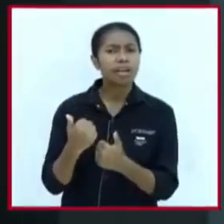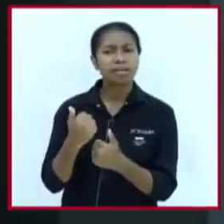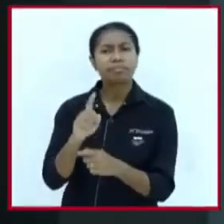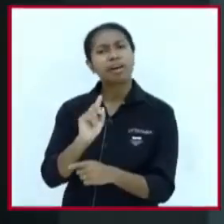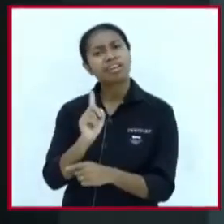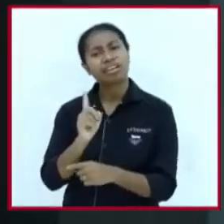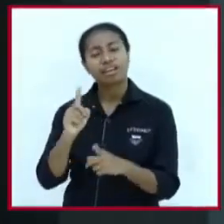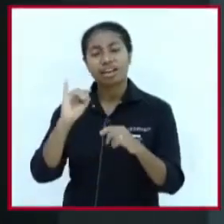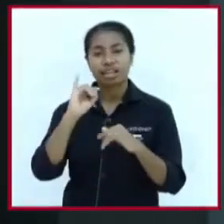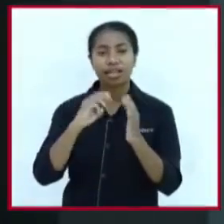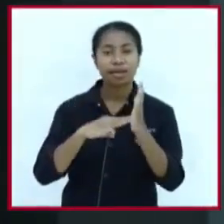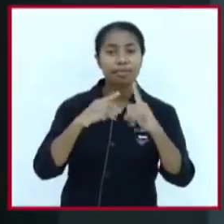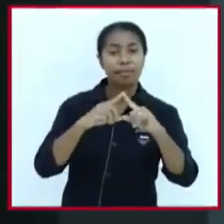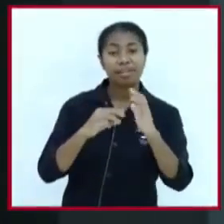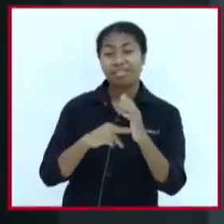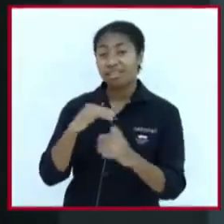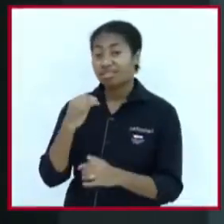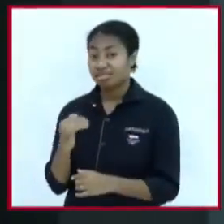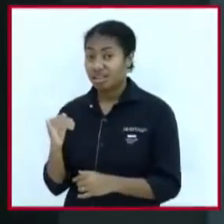Yahudi